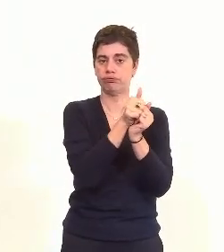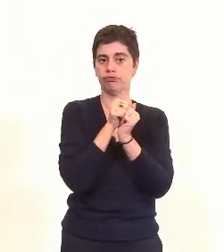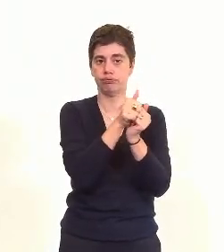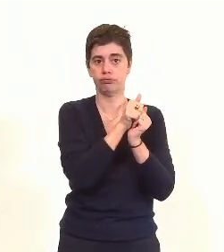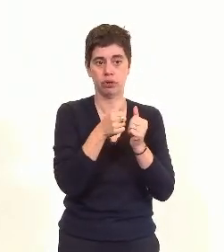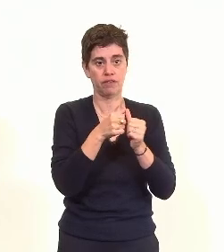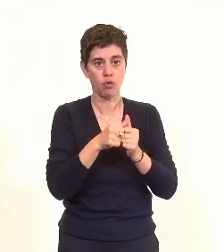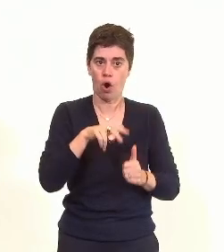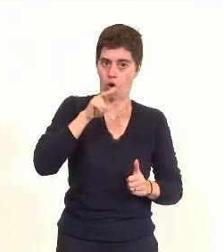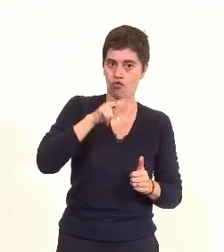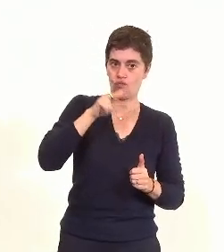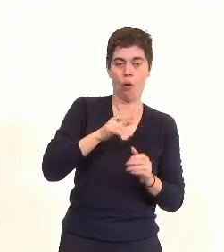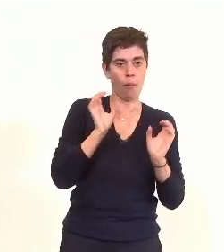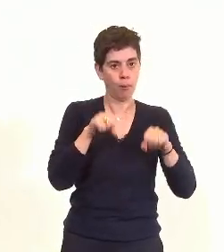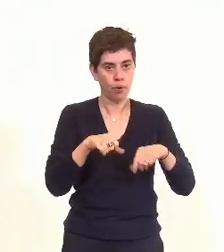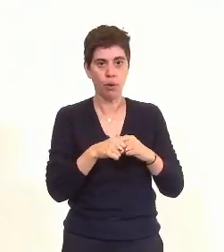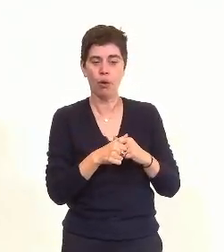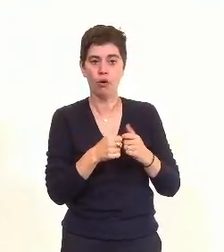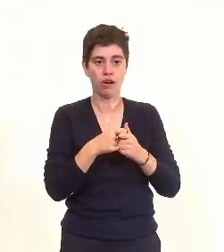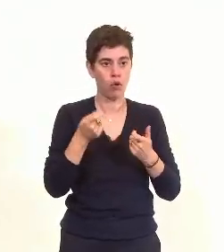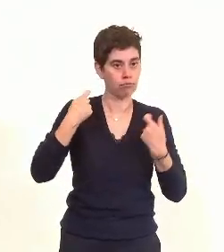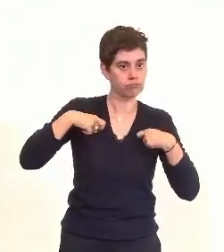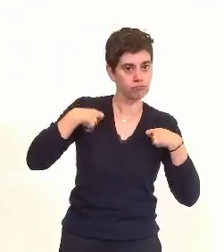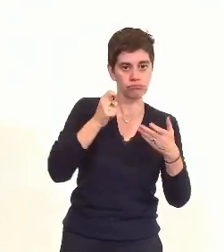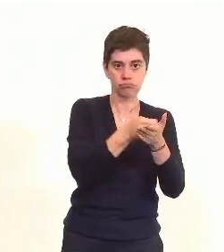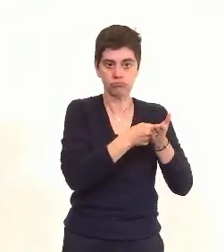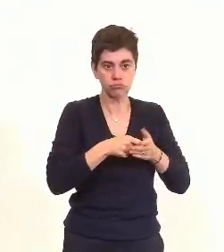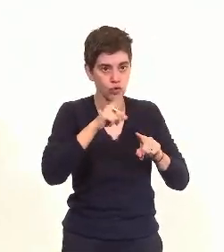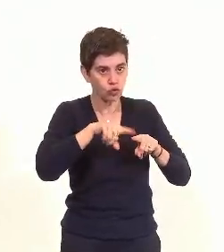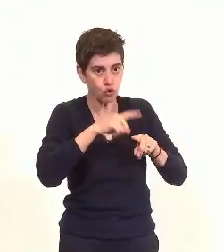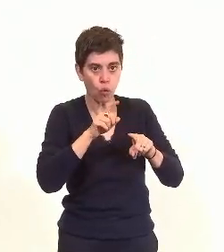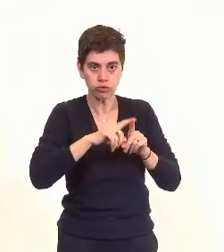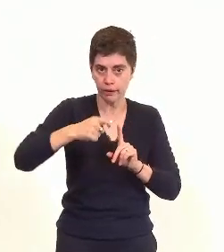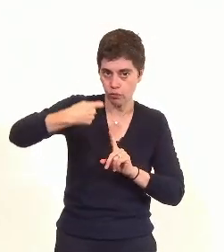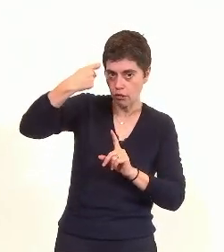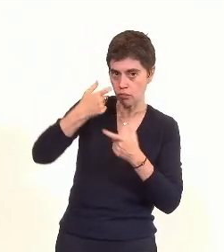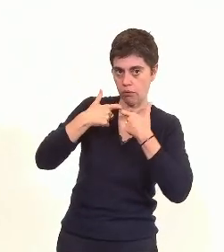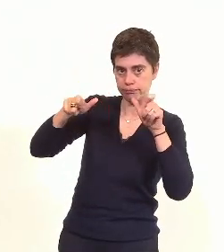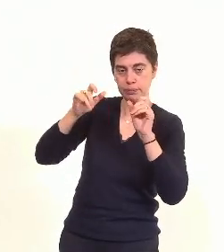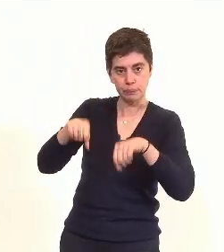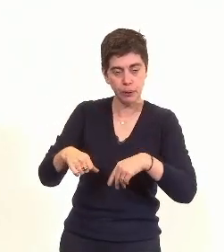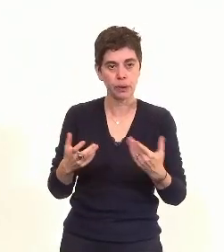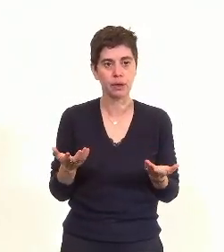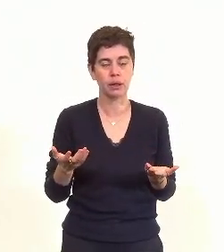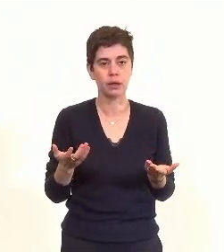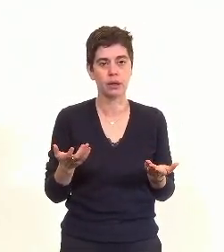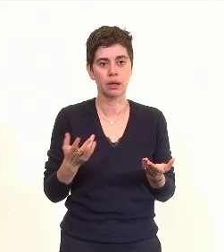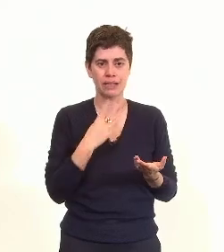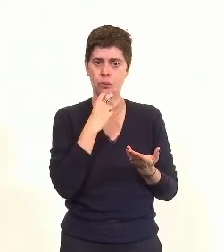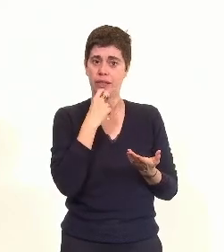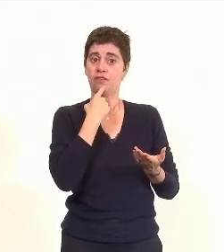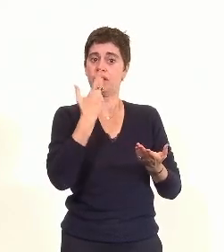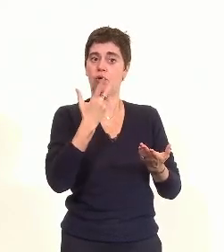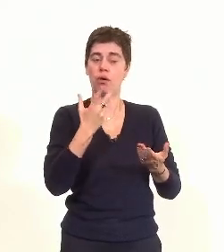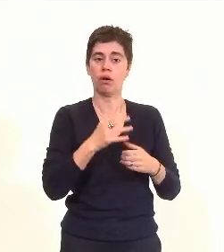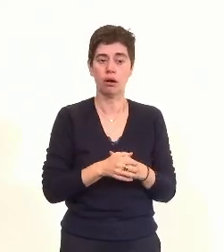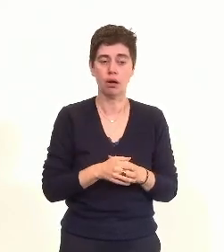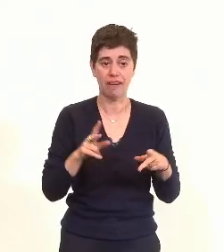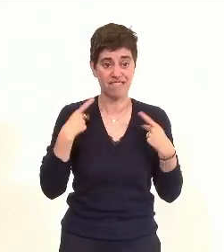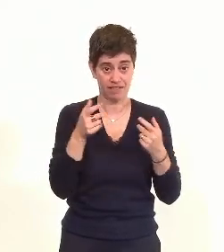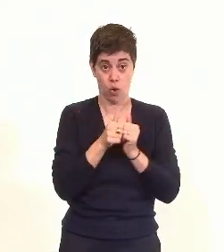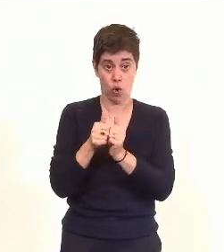son logement, c'est aussi pouvoir consommer, c'est aussi pouvoir accéder à l'éducation. Être citoyen, c'est aussi s'engager pour le vivre